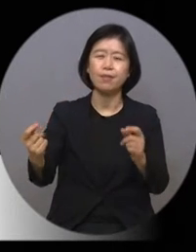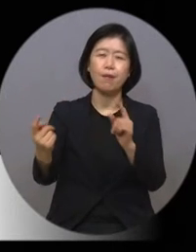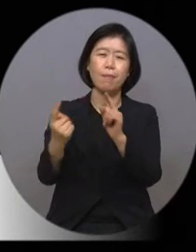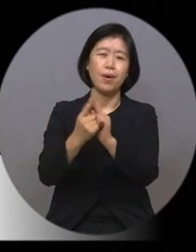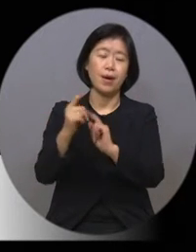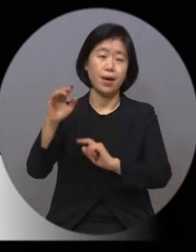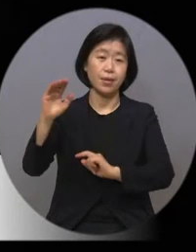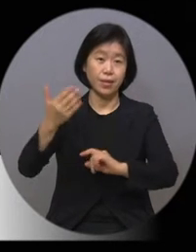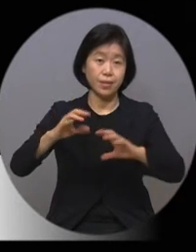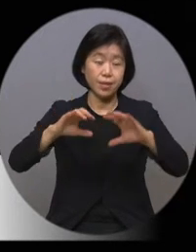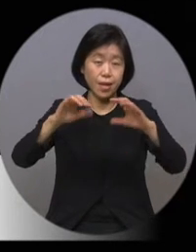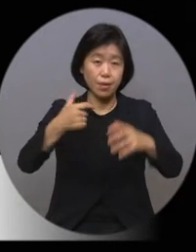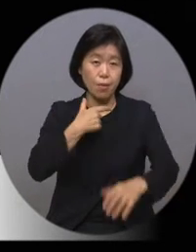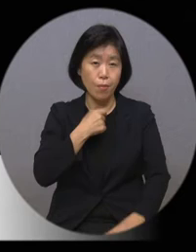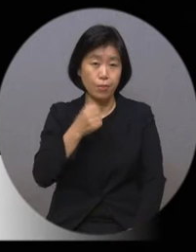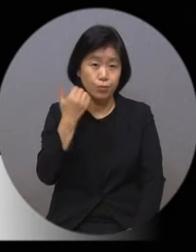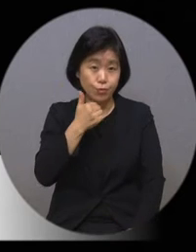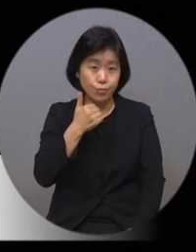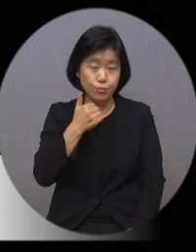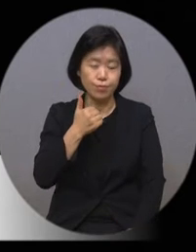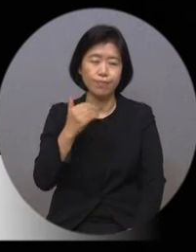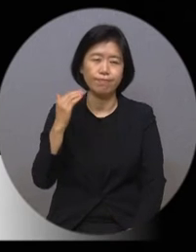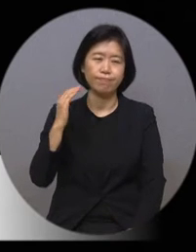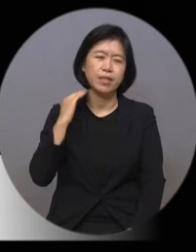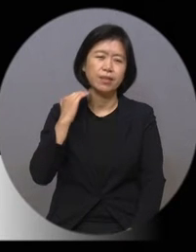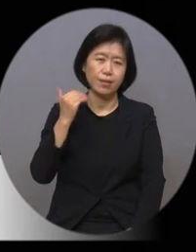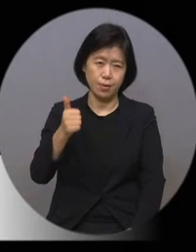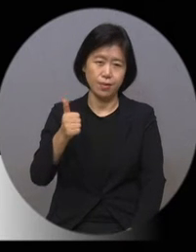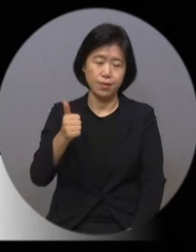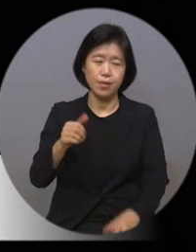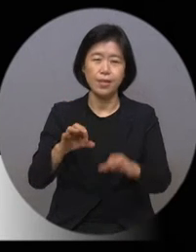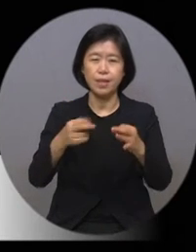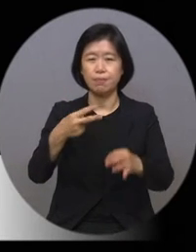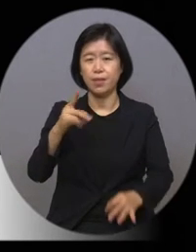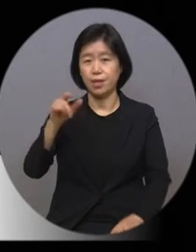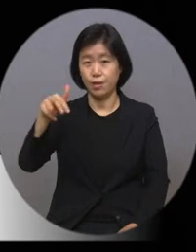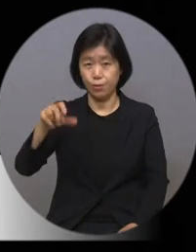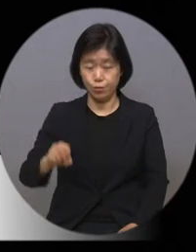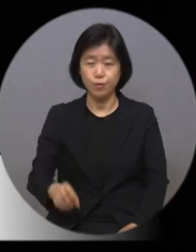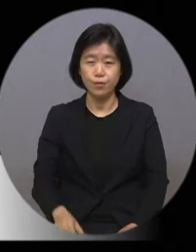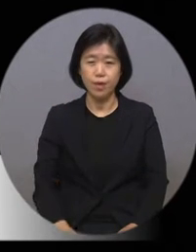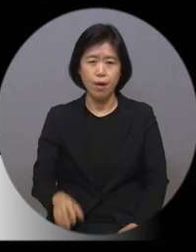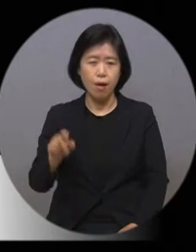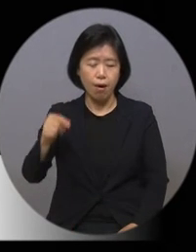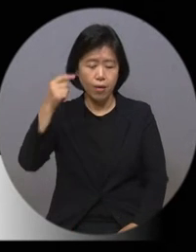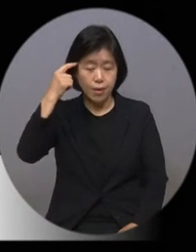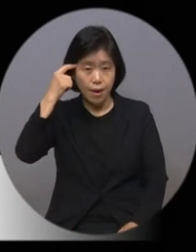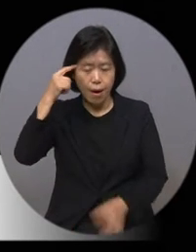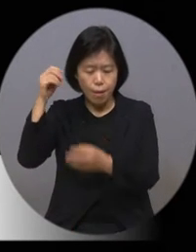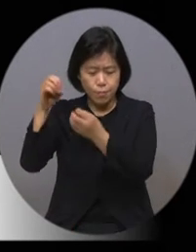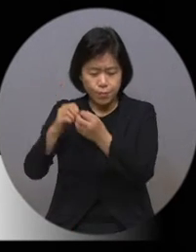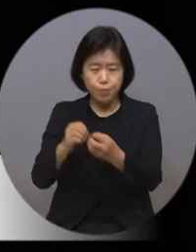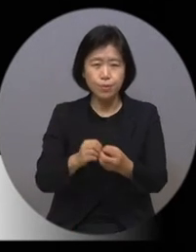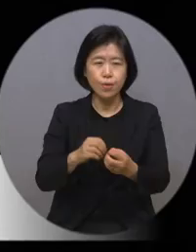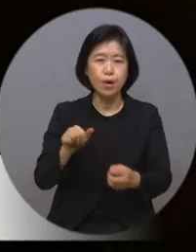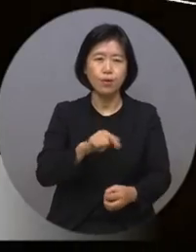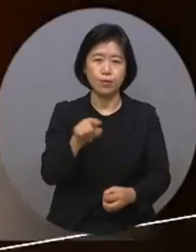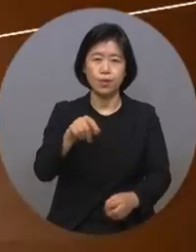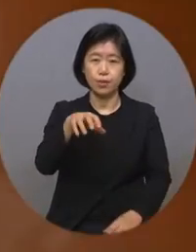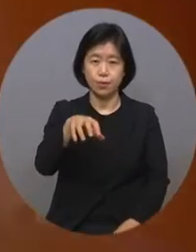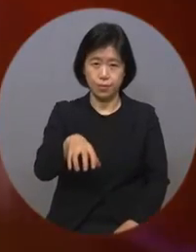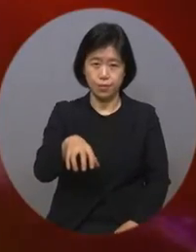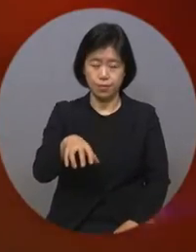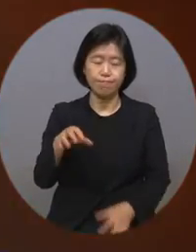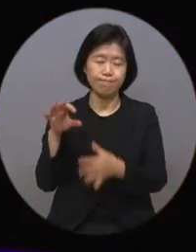피어나는 세상을 원하셨던 김대중 대통령의 꿈이 그 정신이 우리 고향시에서 영원히 계승되기를